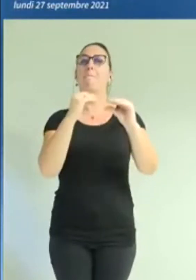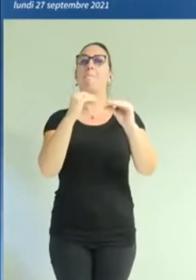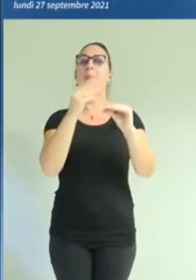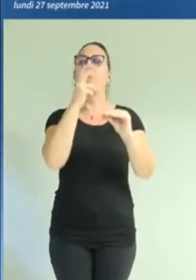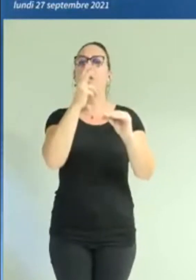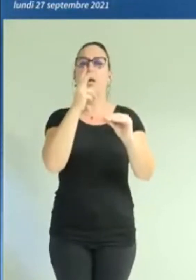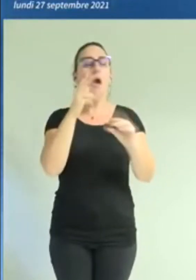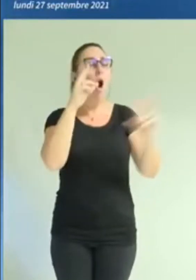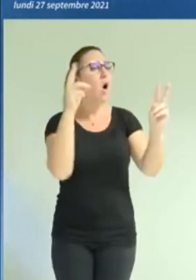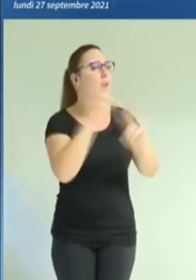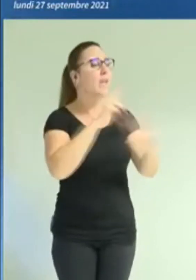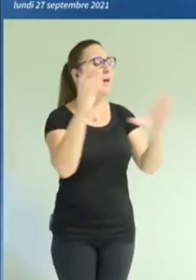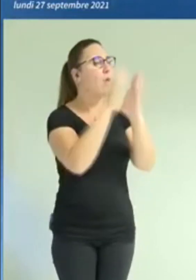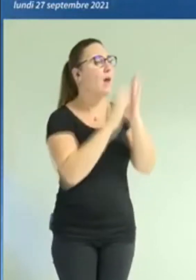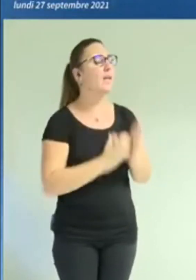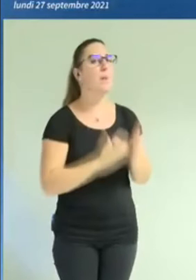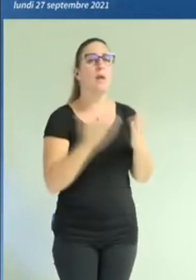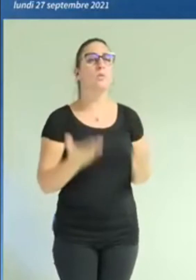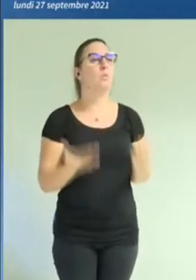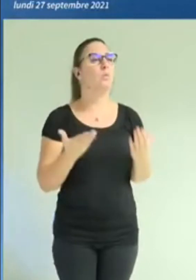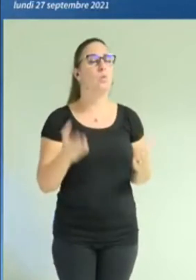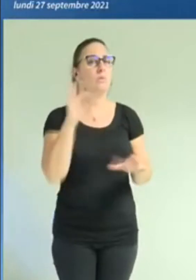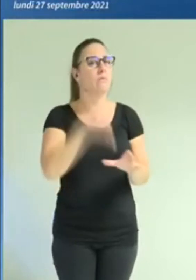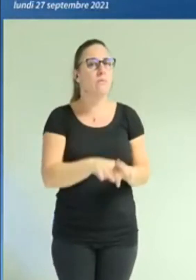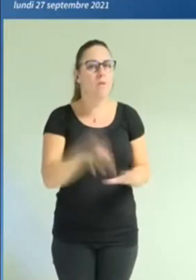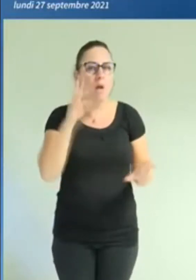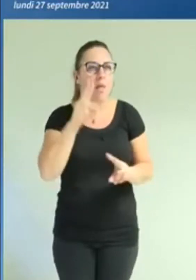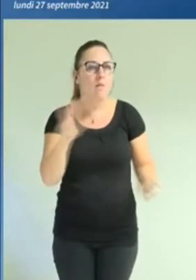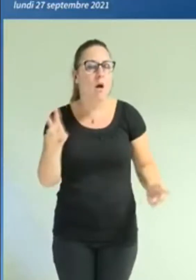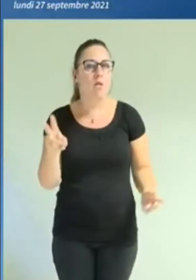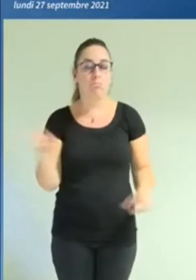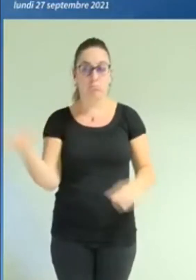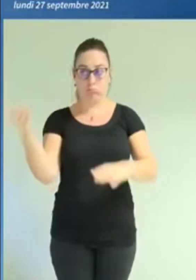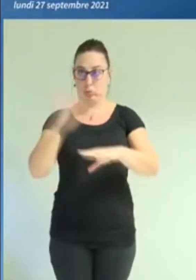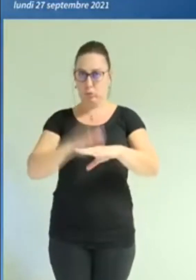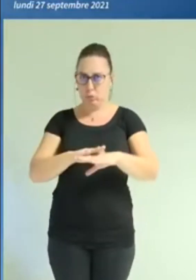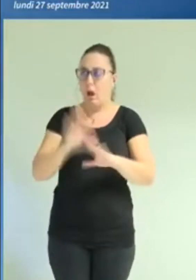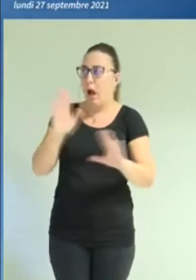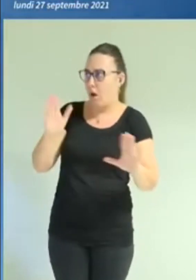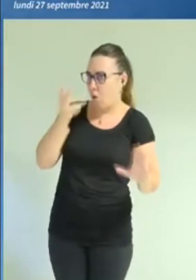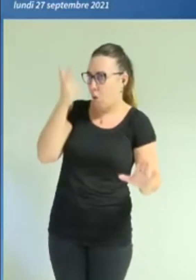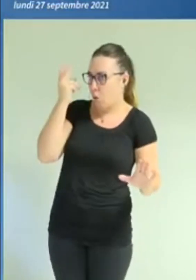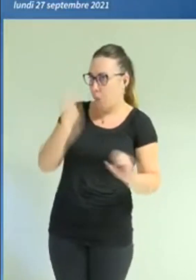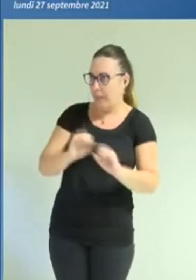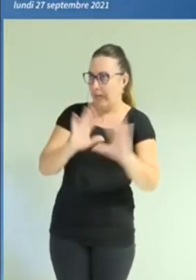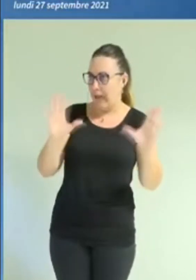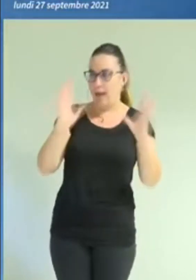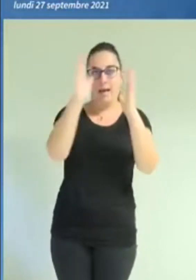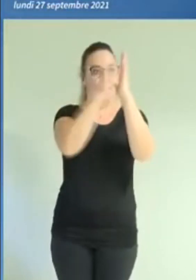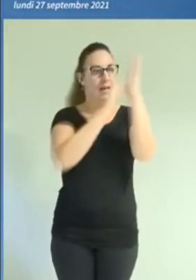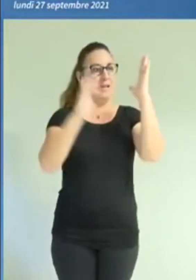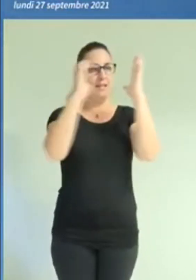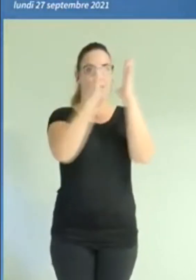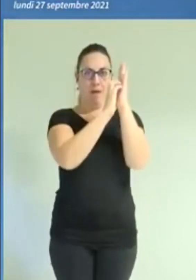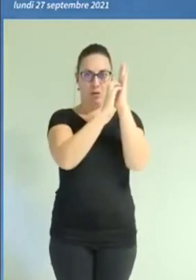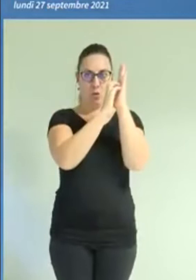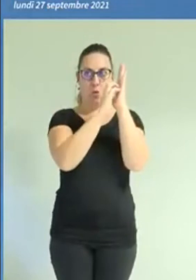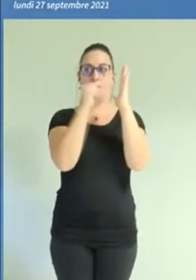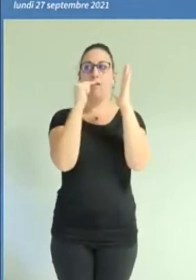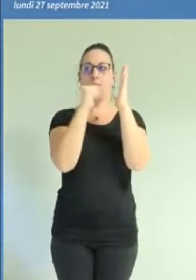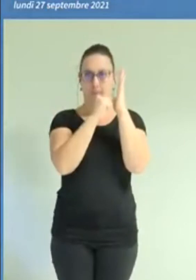avec la délibération que nous votons aujourd'hui, alors que justement, si j'ai bien compris, la délibération a quand même pour